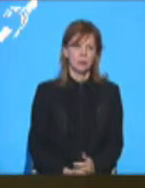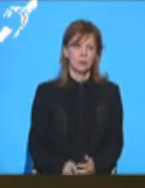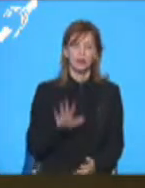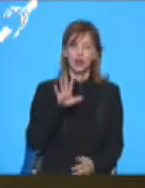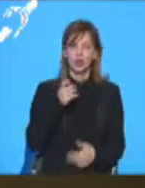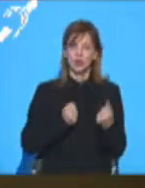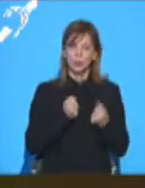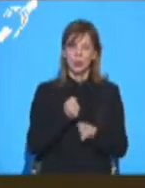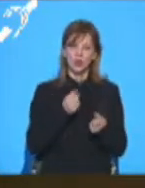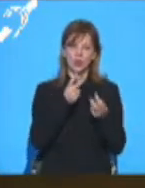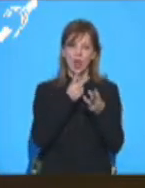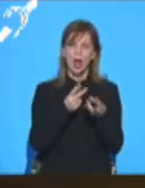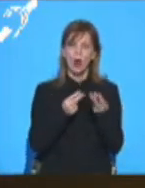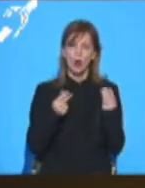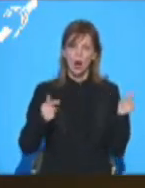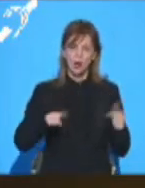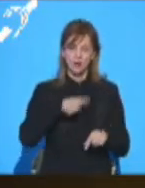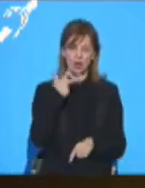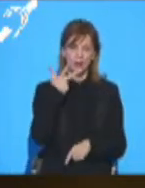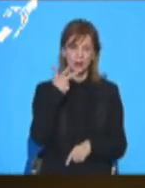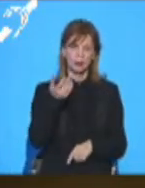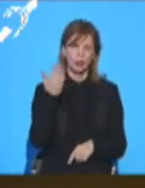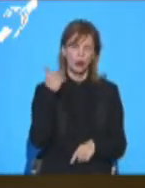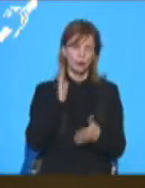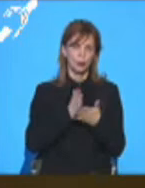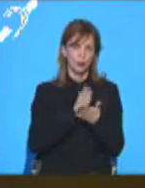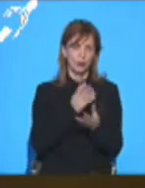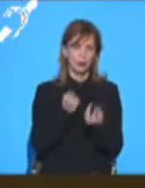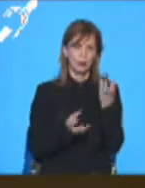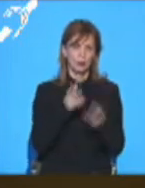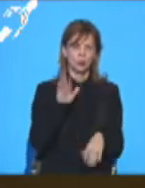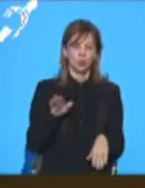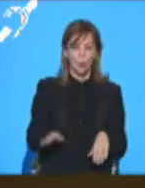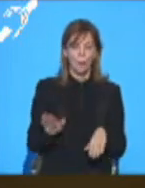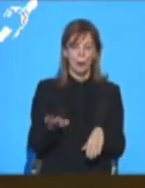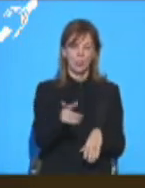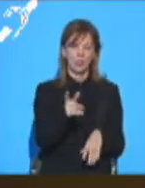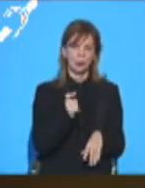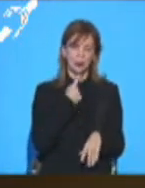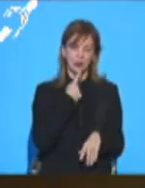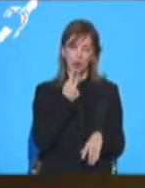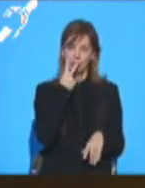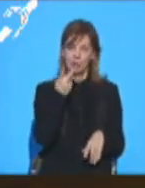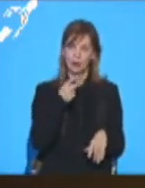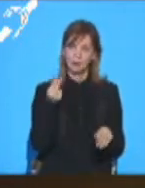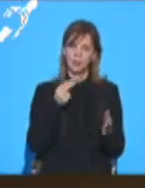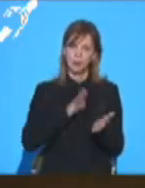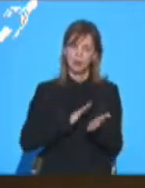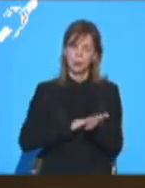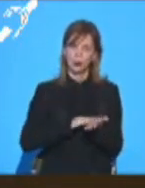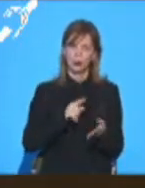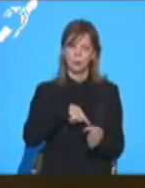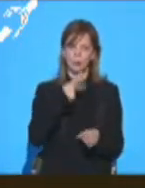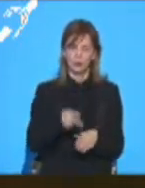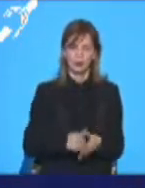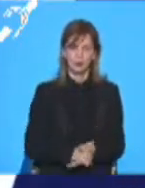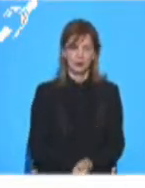Cinci mașini au ars ca o torță și alte trei au fost avariate de flăcări într-o parcare din Craiova. De la ce a pornit dezastrul, vă spunem